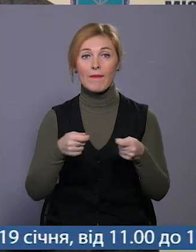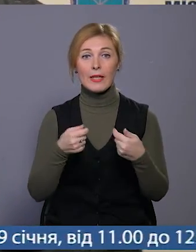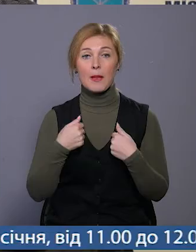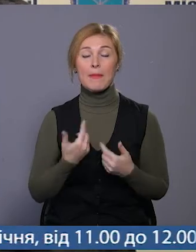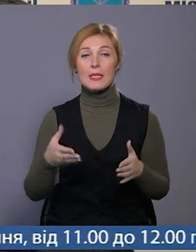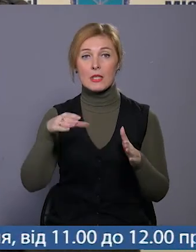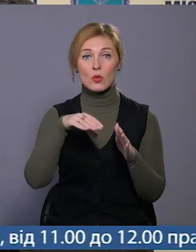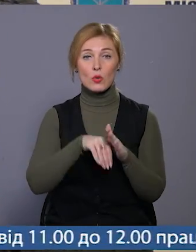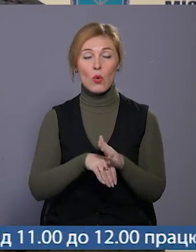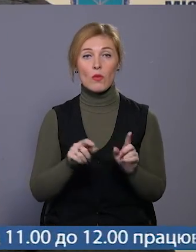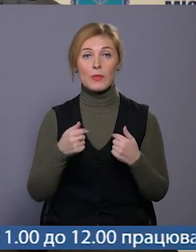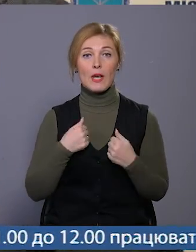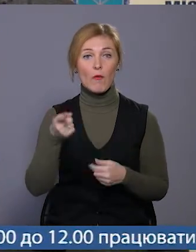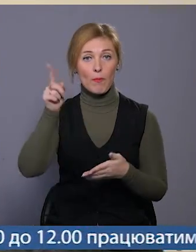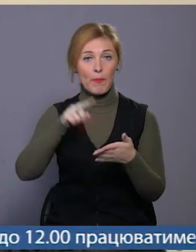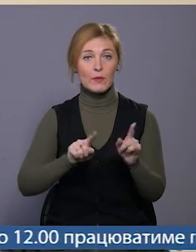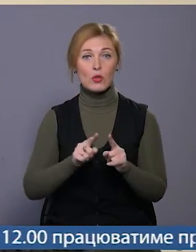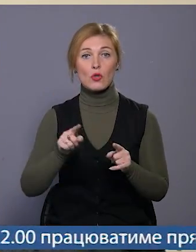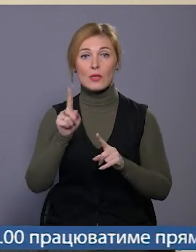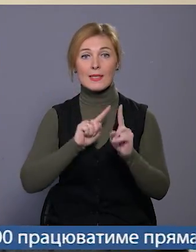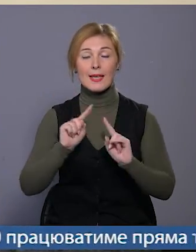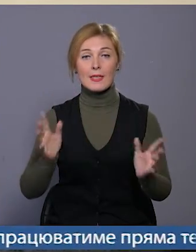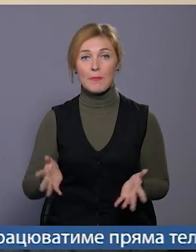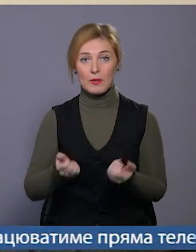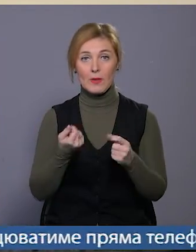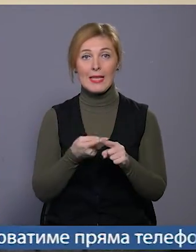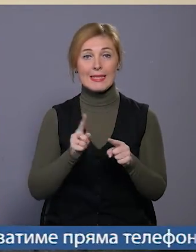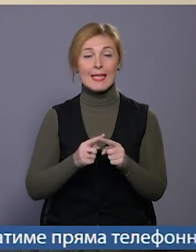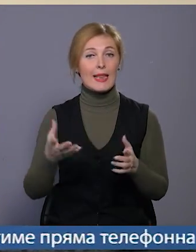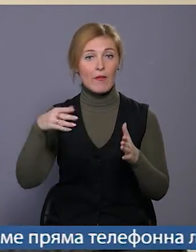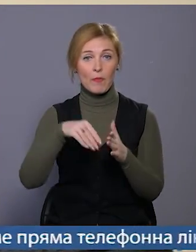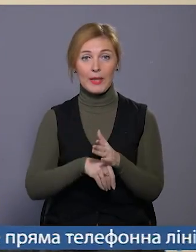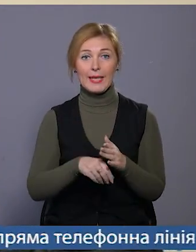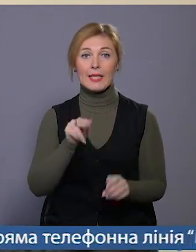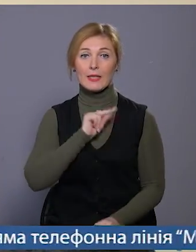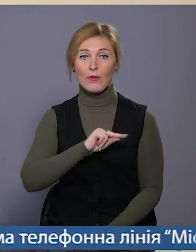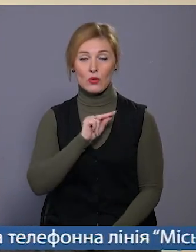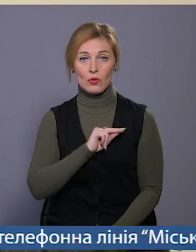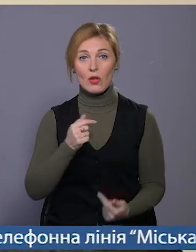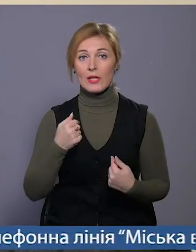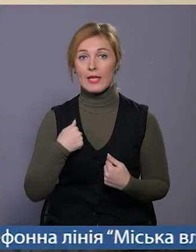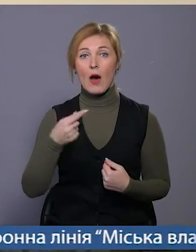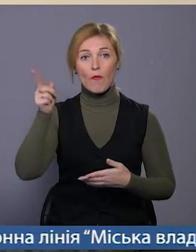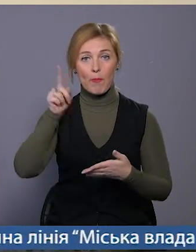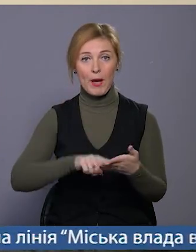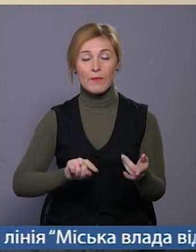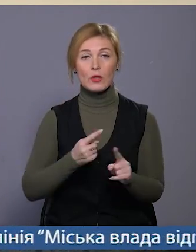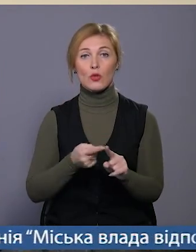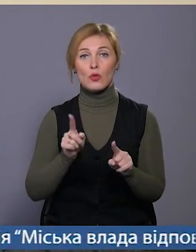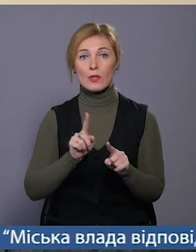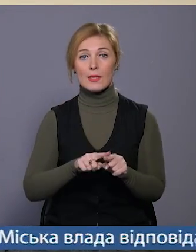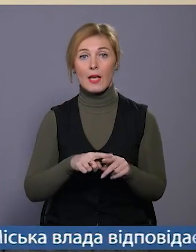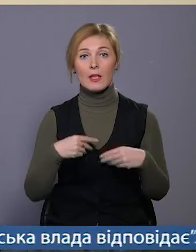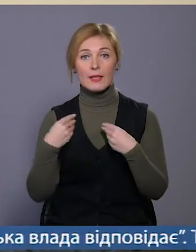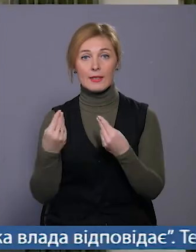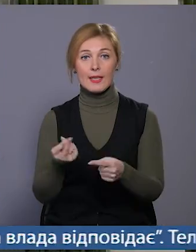Я впевнений, що виконком підтримує, сесія підтримує. Це ніяк не вплине на функціонал. Я впевнений, що це навпаки додасть в системі